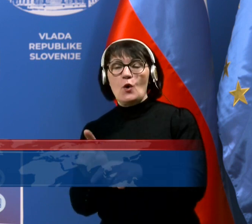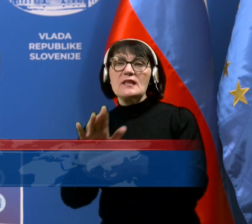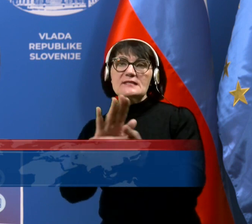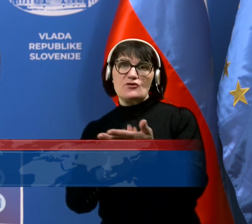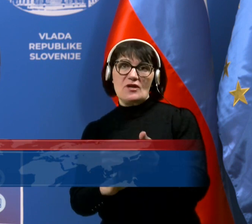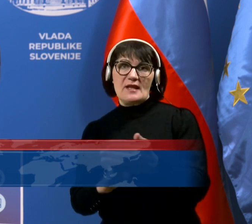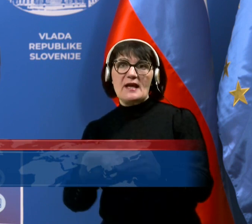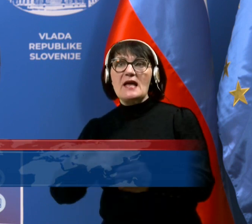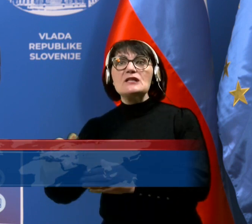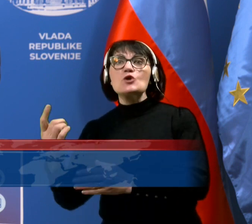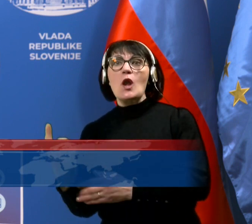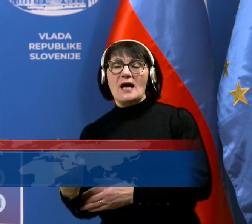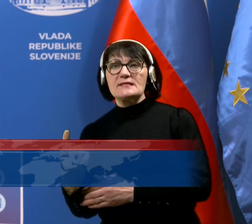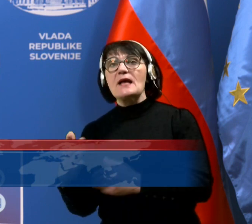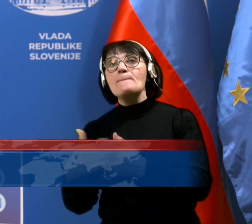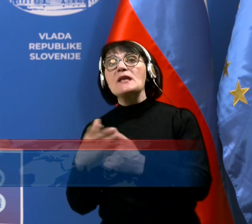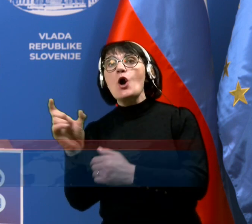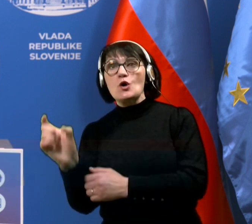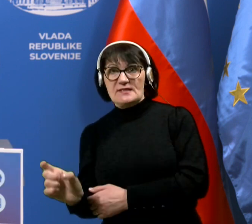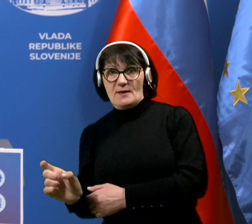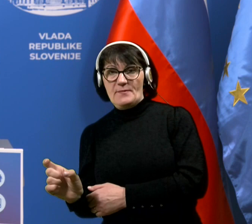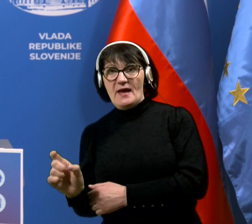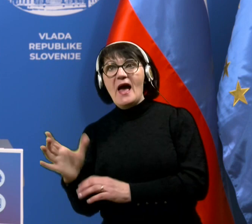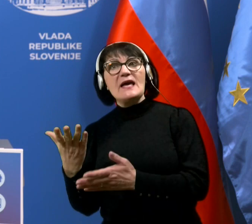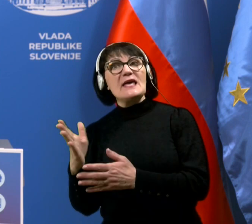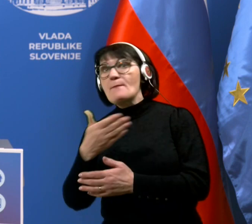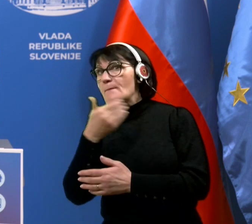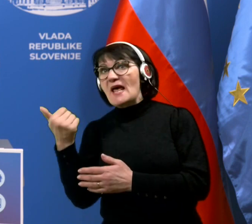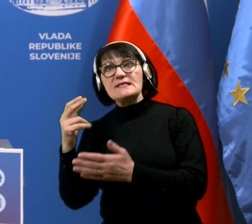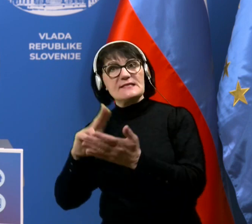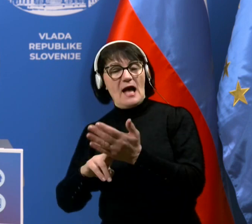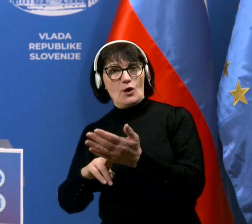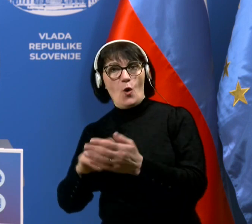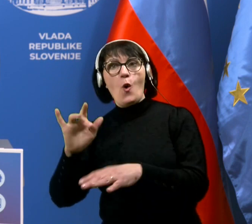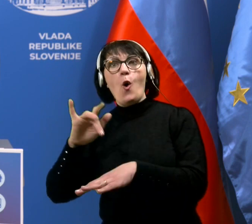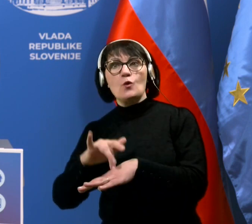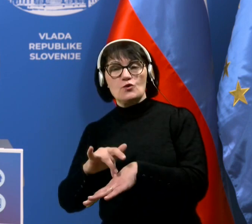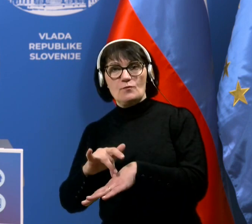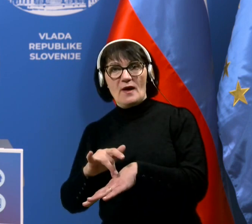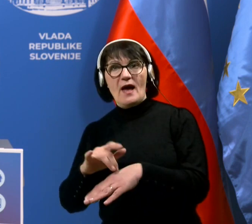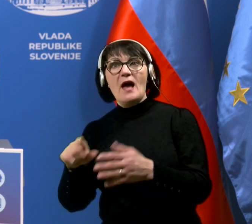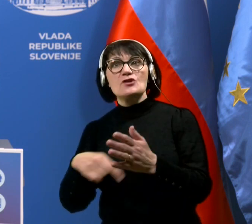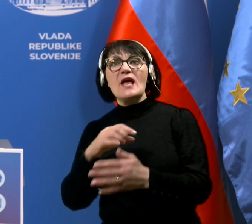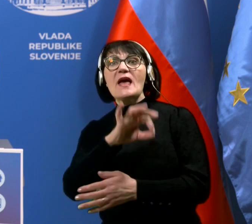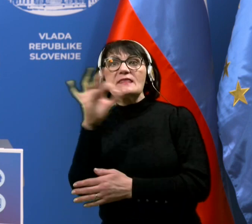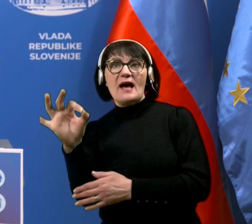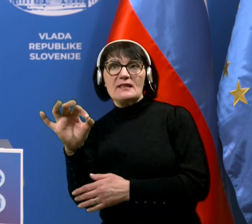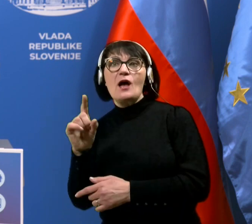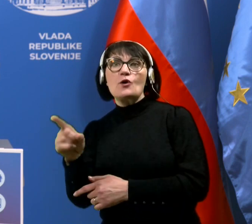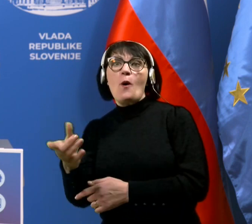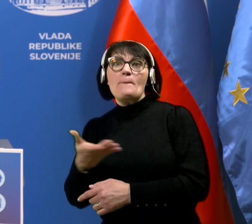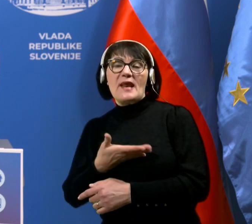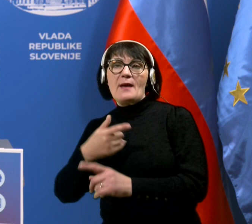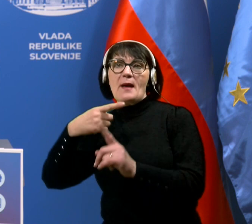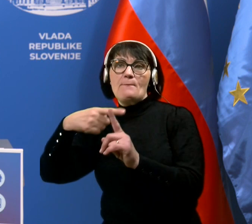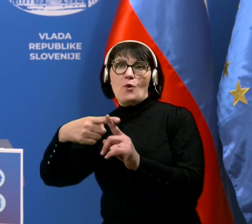začetek izolacije se pri osebi, ki nima simptomov okužbe, šteje dan, ko prejme